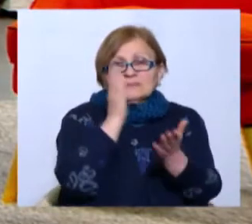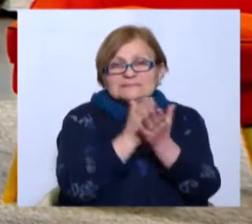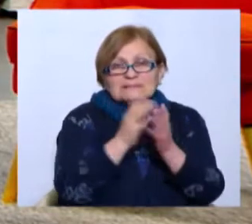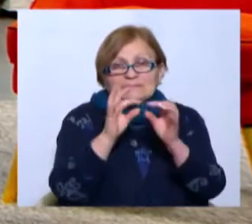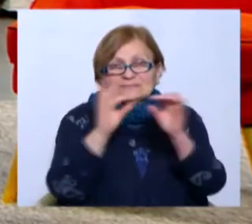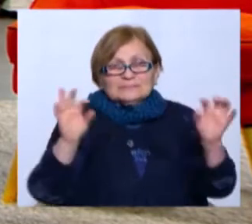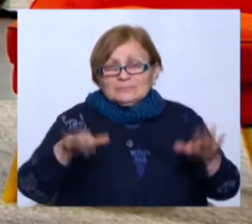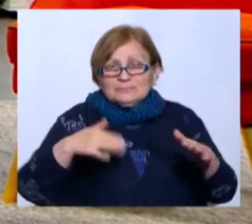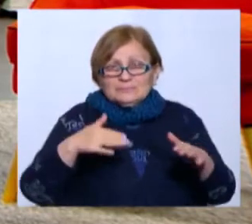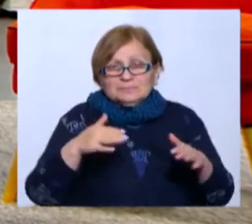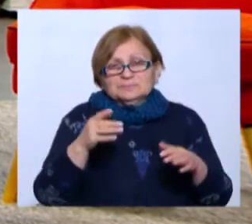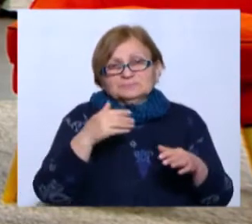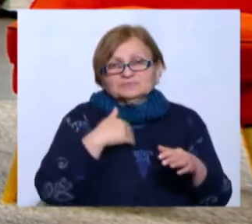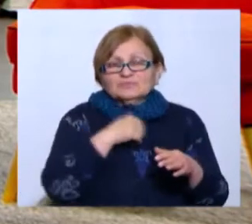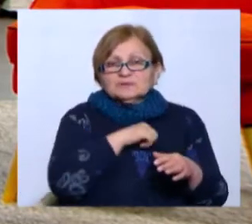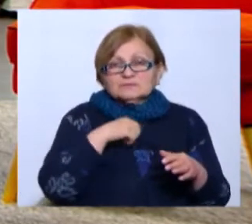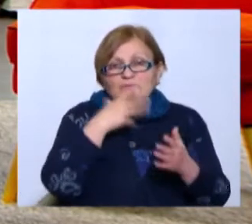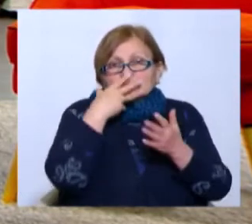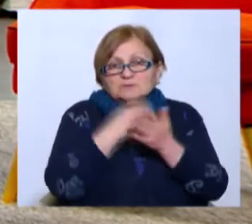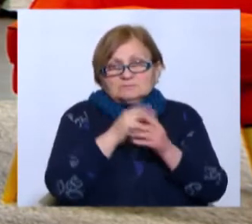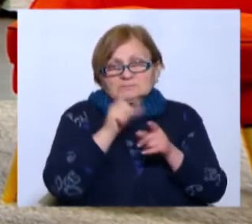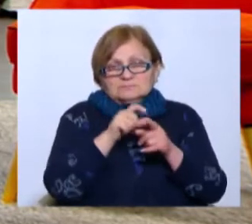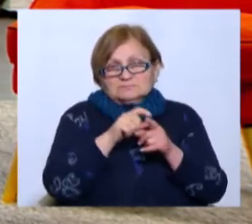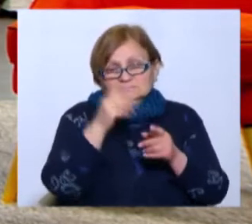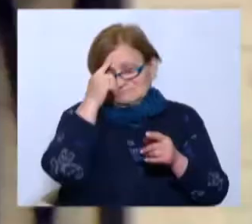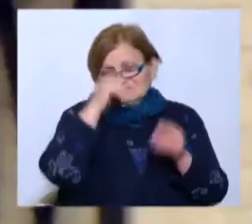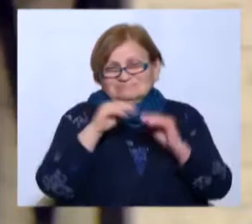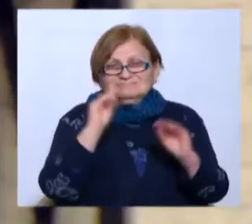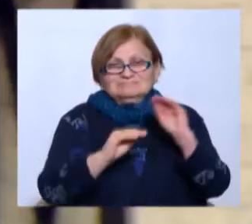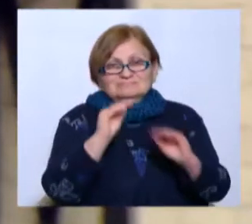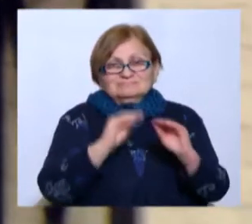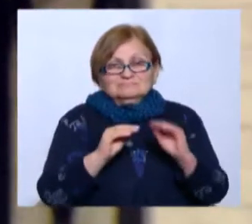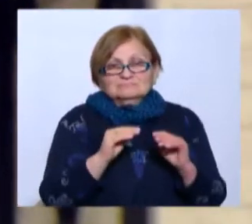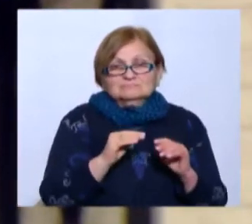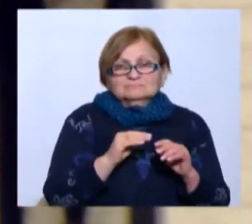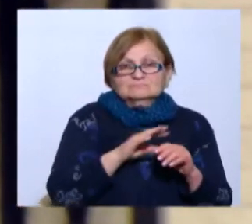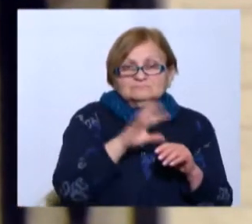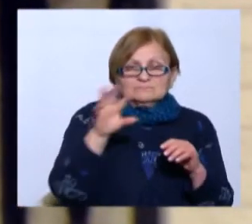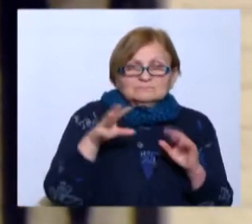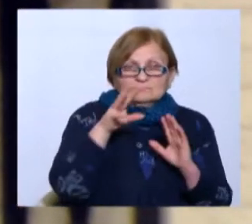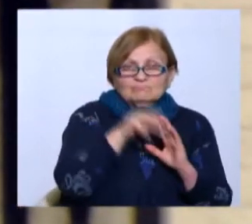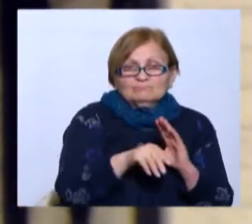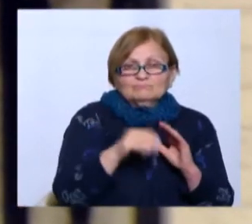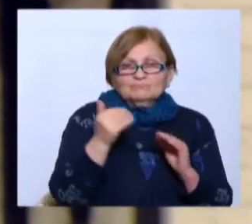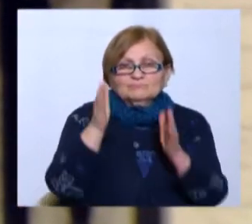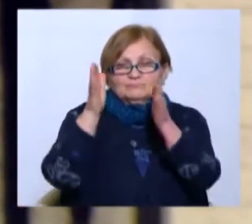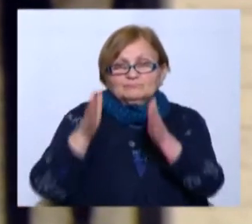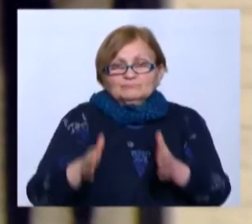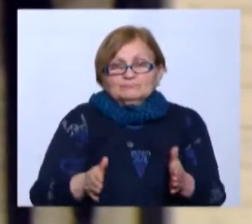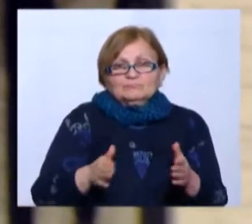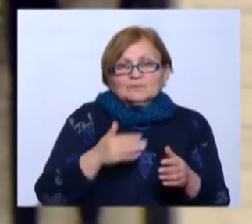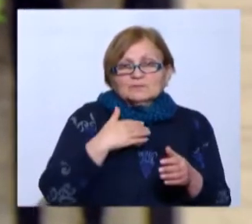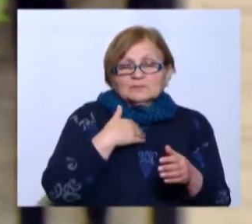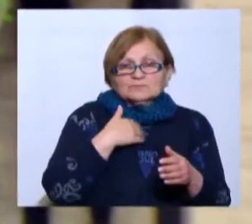რომლის გამოყენებაც იქნება შესაძლებელი ჩვენი მოსაზრების დასასაბუთებლად, მაგრამ მთელი პასაჟი ან პერსონაჟის საქციელი მიუთითებს, რომ